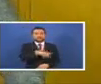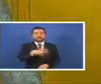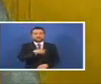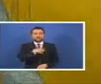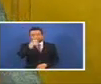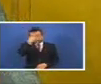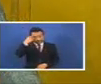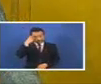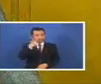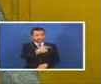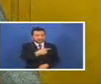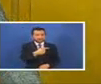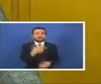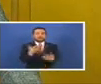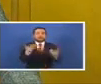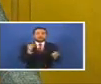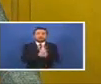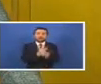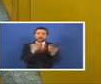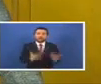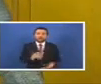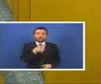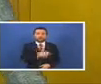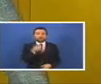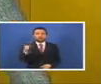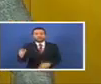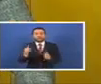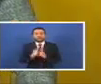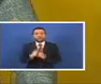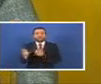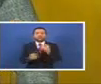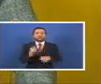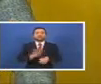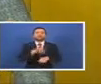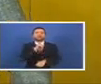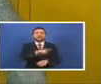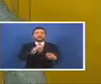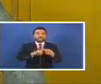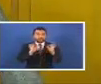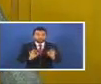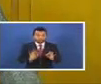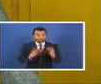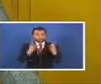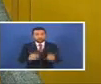kendi kaderinizle haşrolun, siz onunla uğraşmayın ve